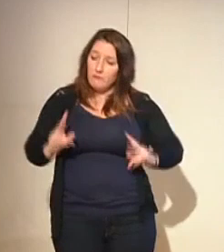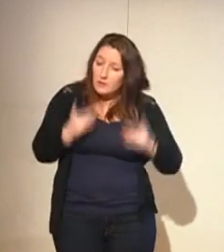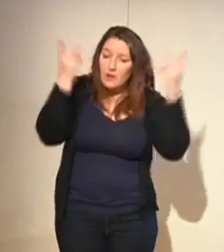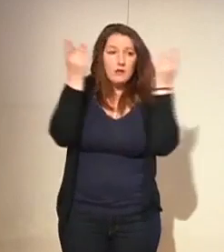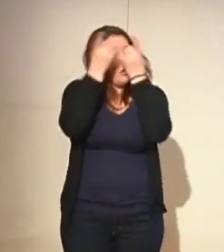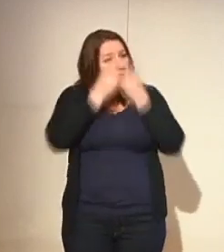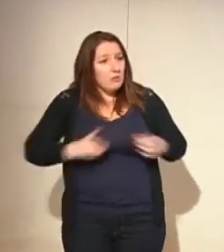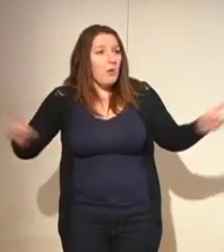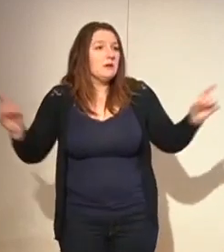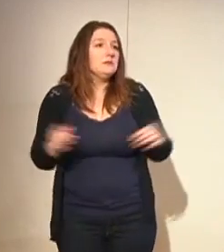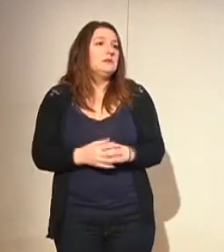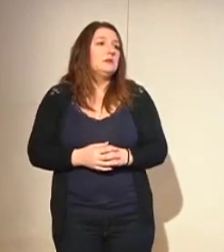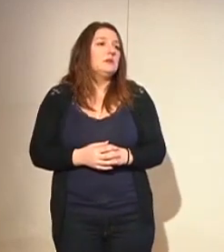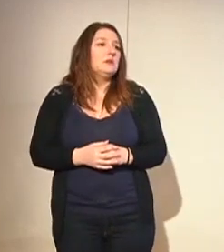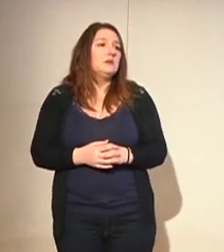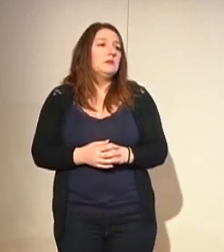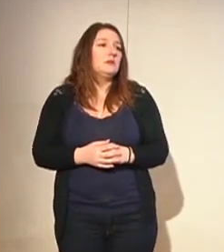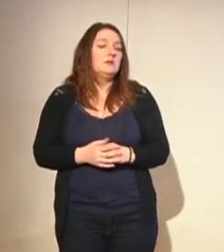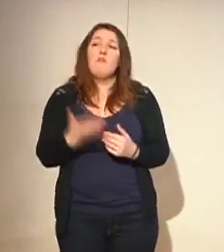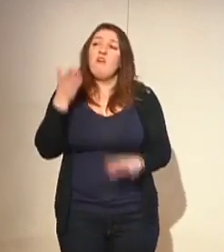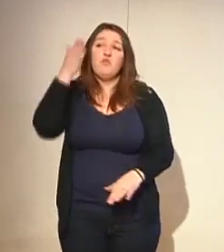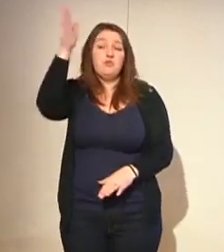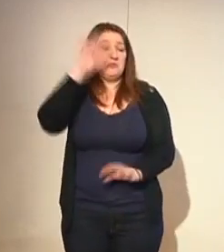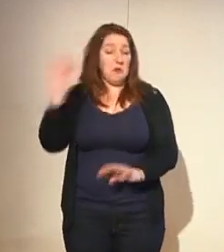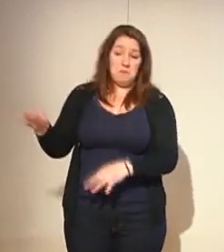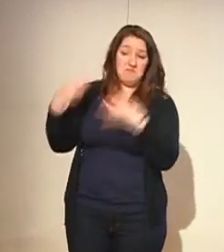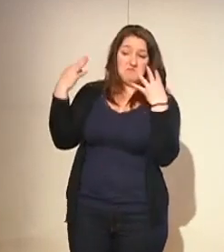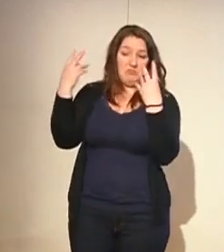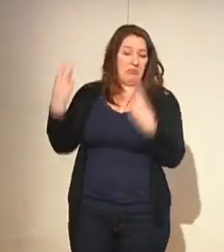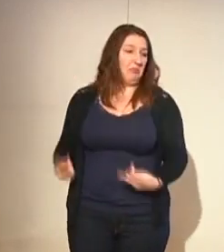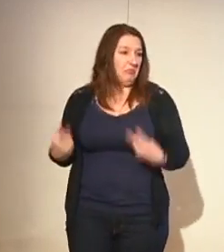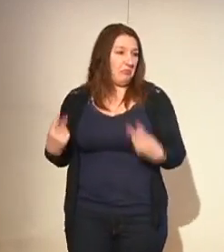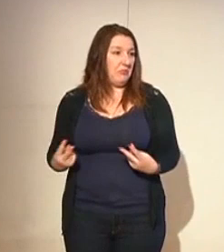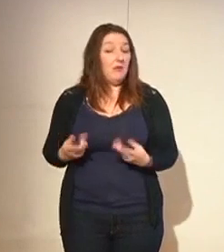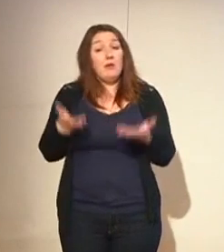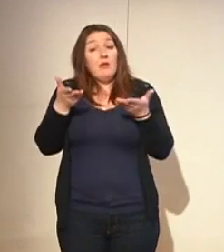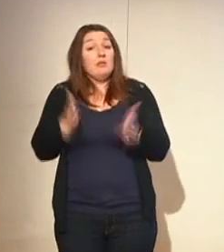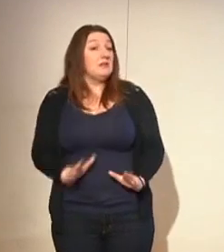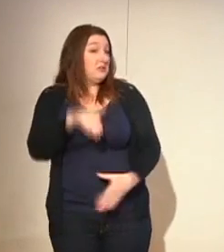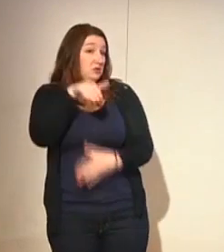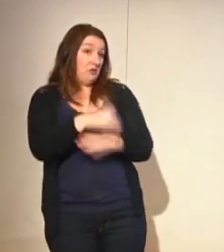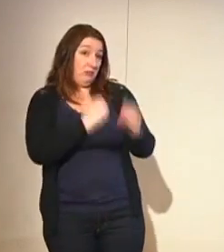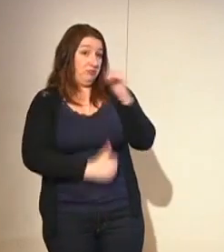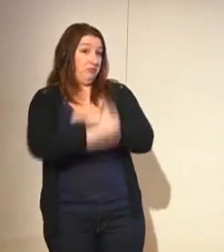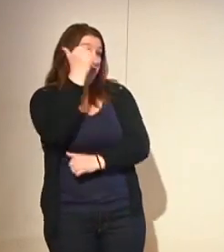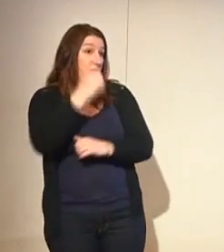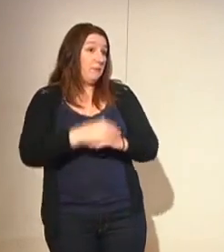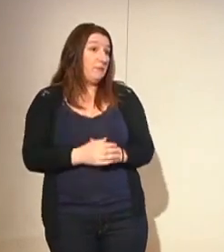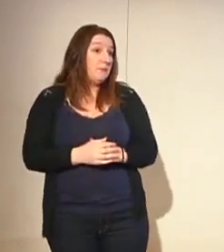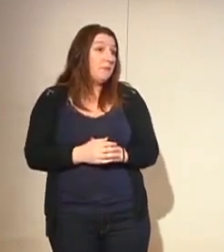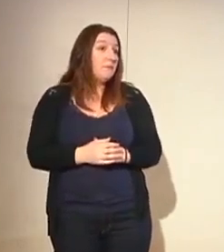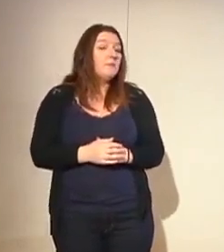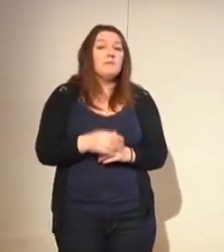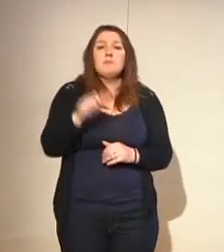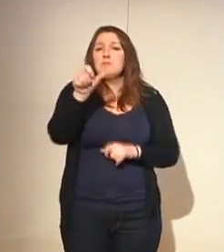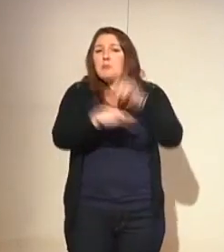l'aurez fait et vous ne serez plus audible pour autant cette décision ce soir est la vôtre nous l'avons lu ici ou là les comparaisons